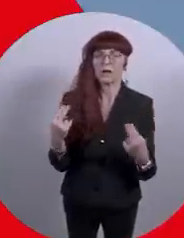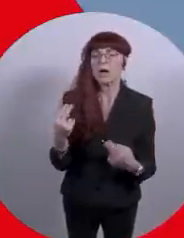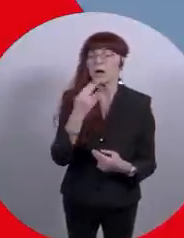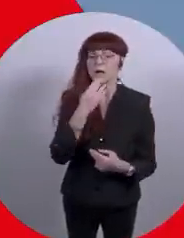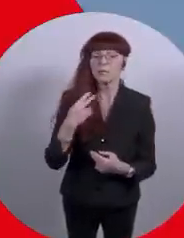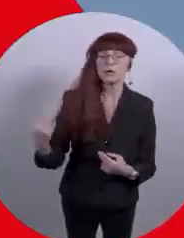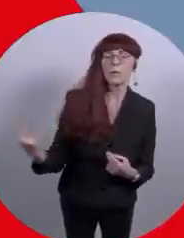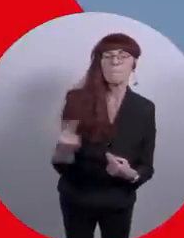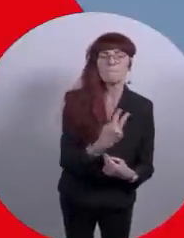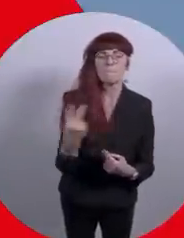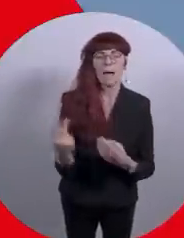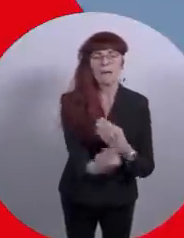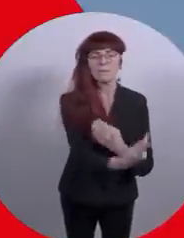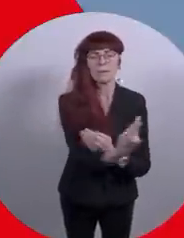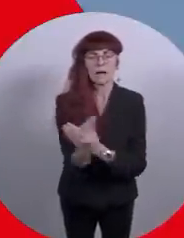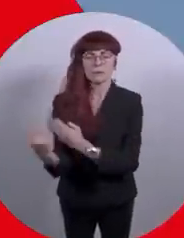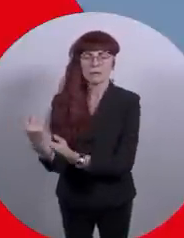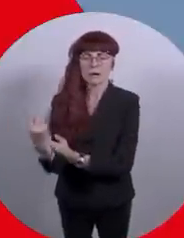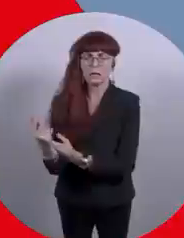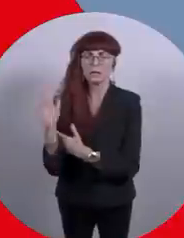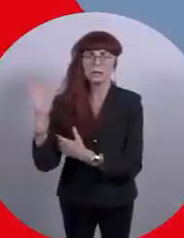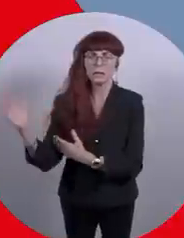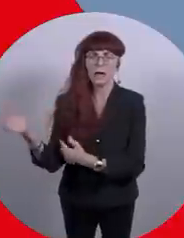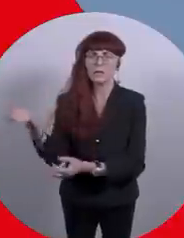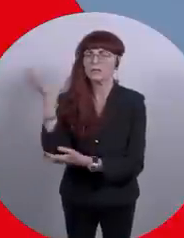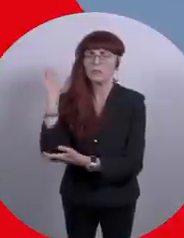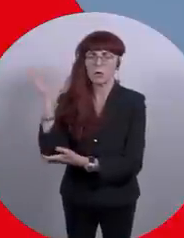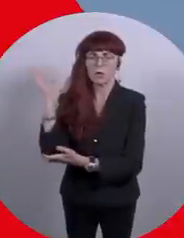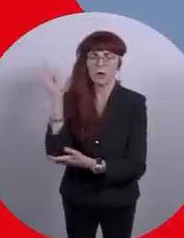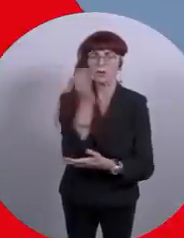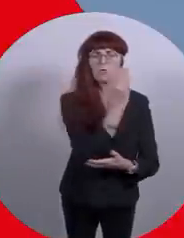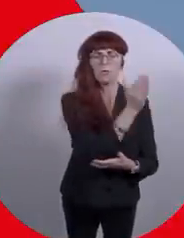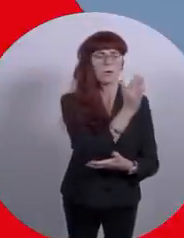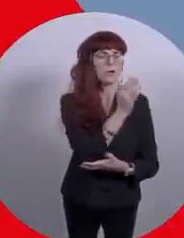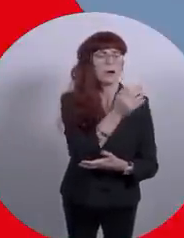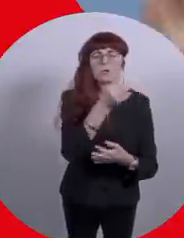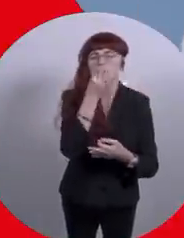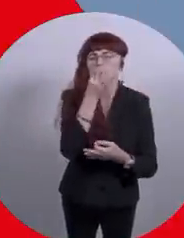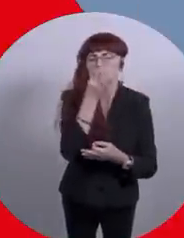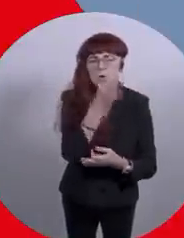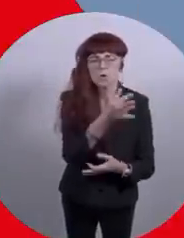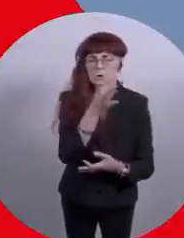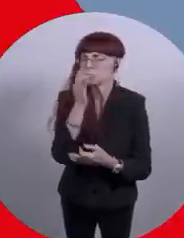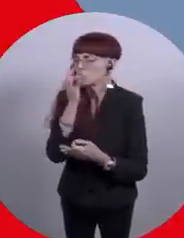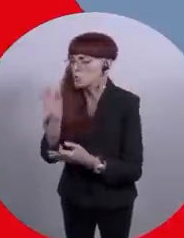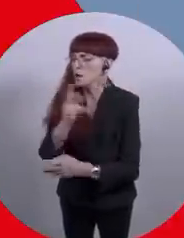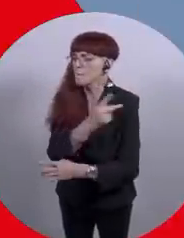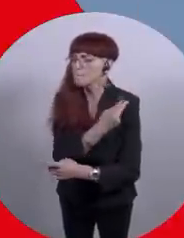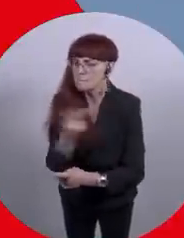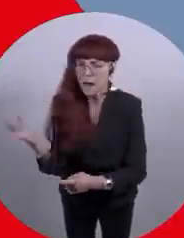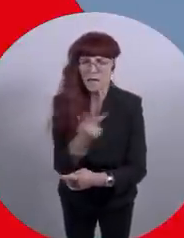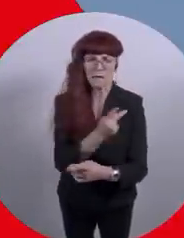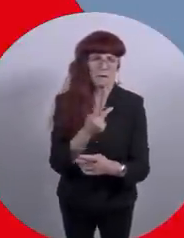ganz herzlich zu euren Referaten gratulieren das war wirklich ganz großartig dass wir das hören dürfen danke